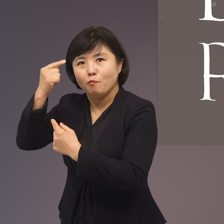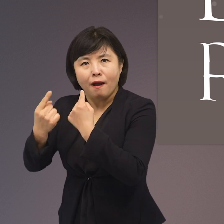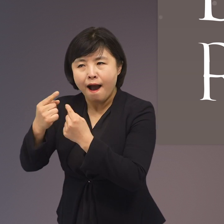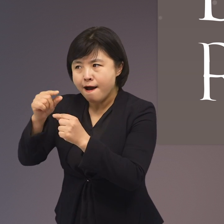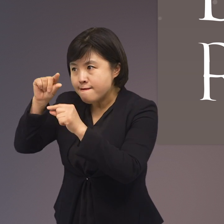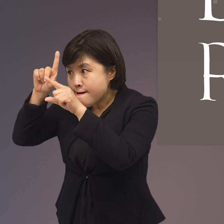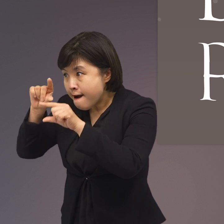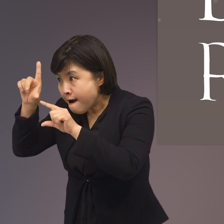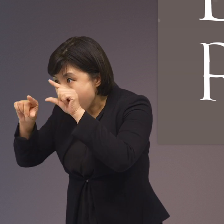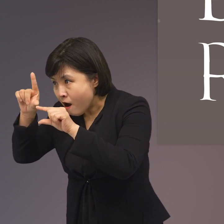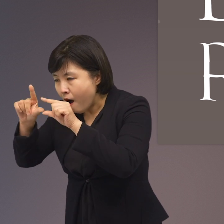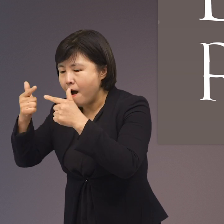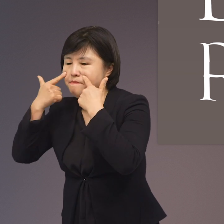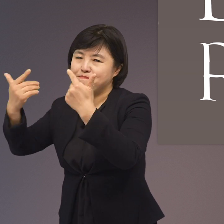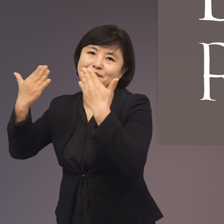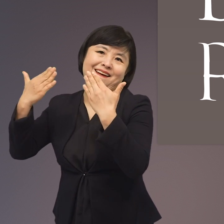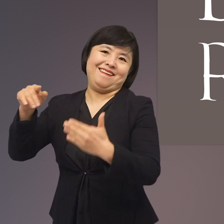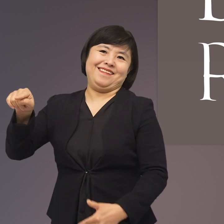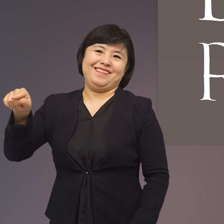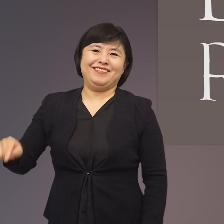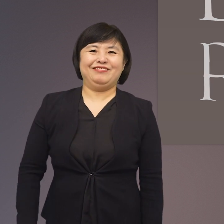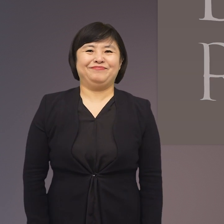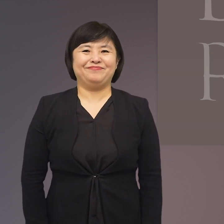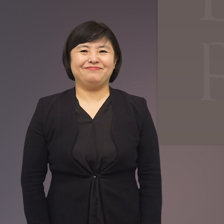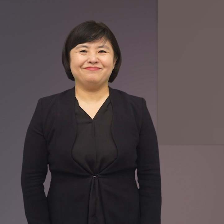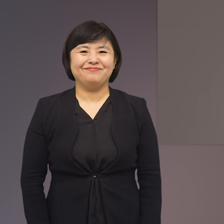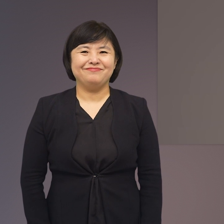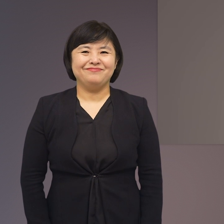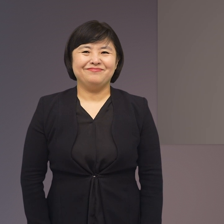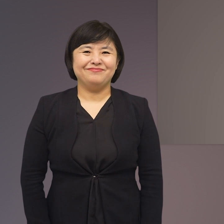대칭보다는 비례를 차츰 중시하고 있고요.